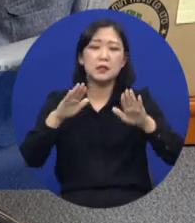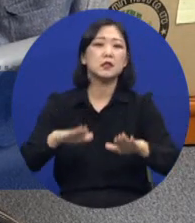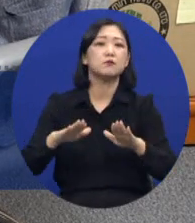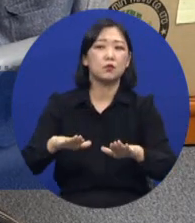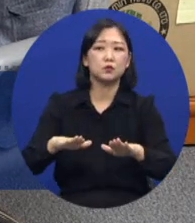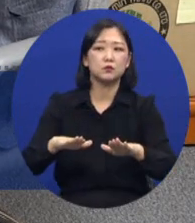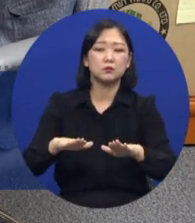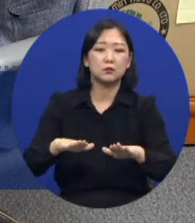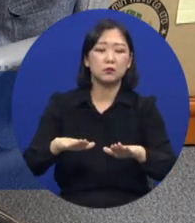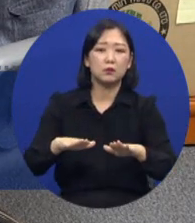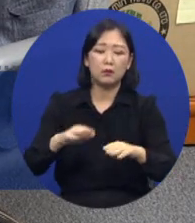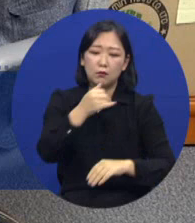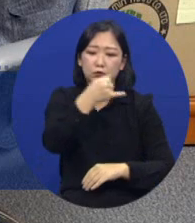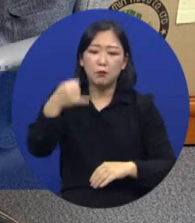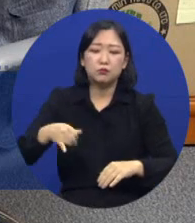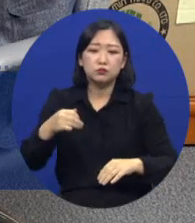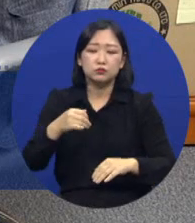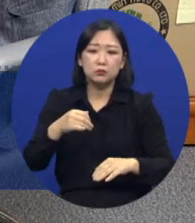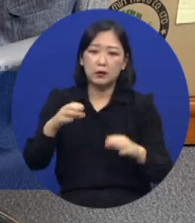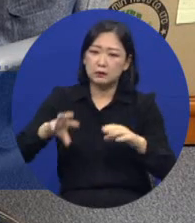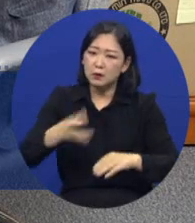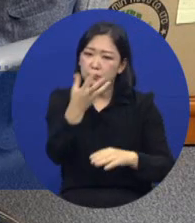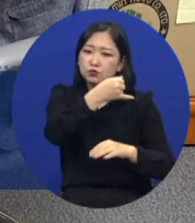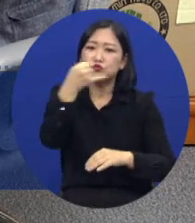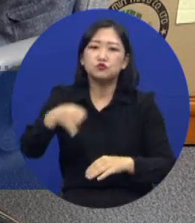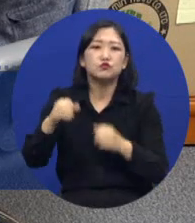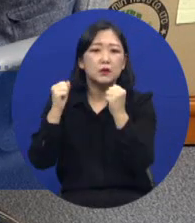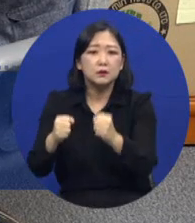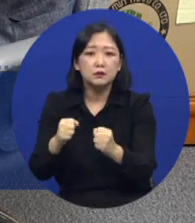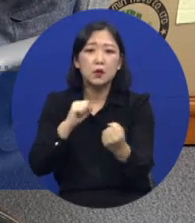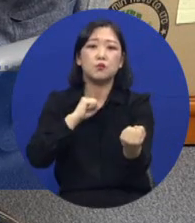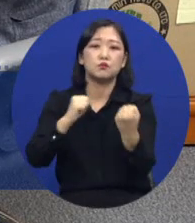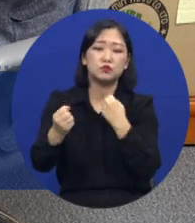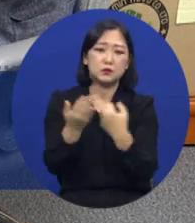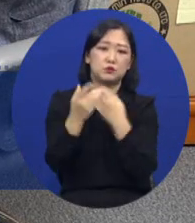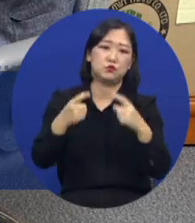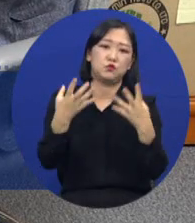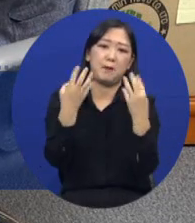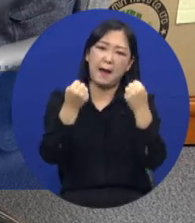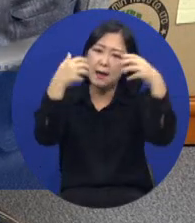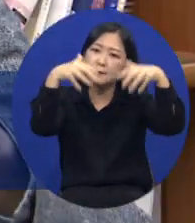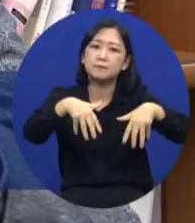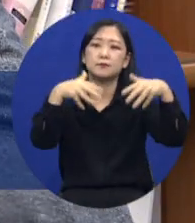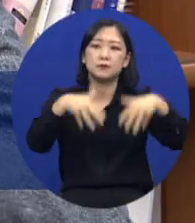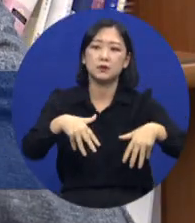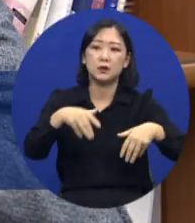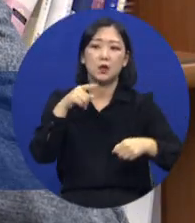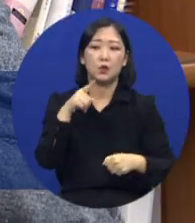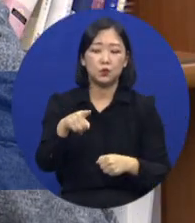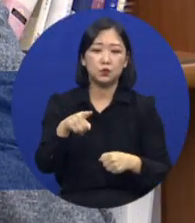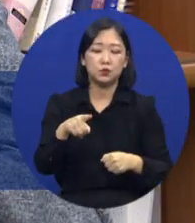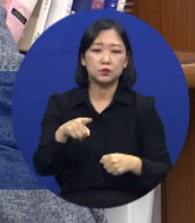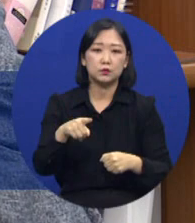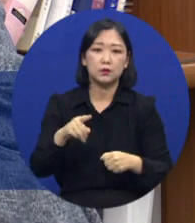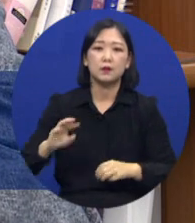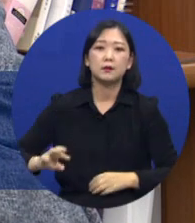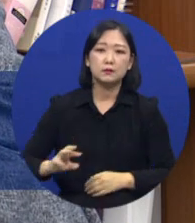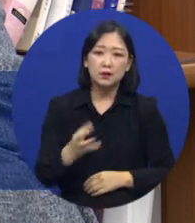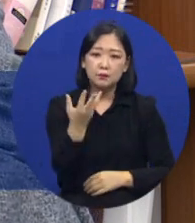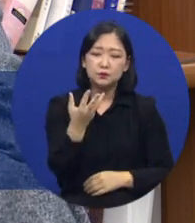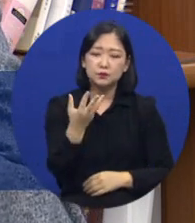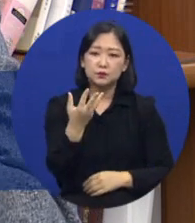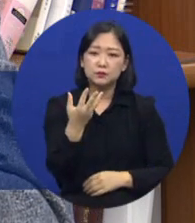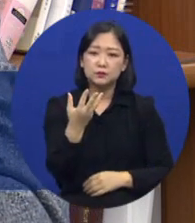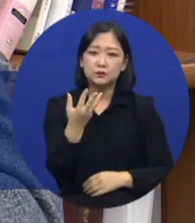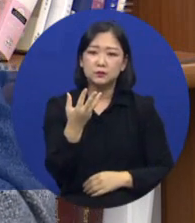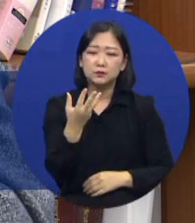경우에는 태풍이 중국 쪽에 지금 치우쳐 있었는데도 상당히 제주 쪽에 비가 많이 왔지 않습니까? 이것은 태풍이 몰고